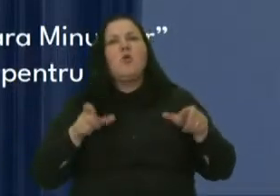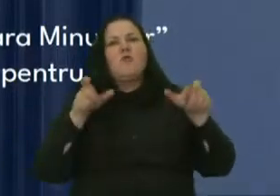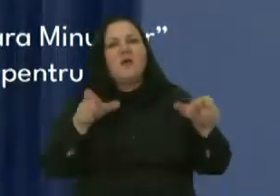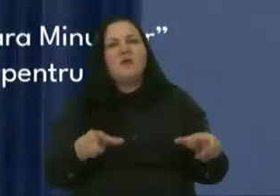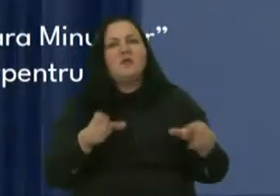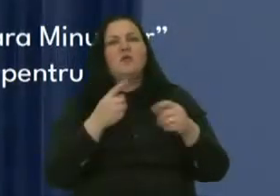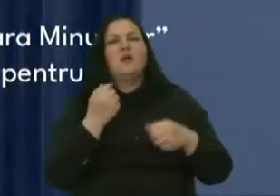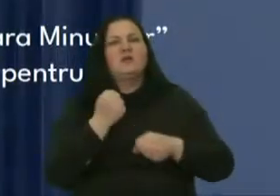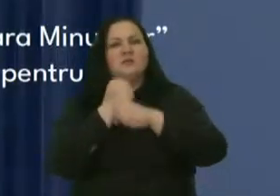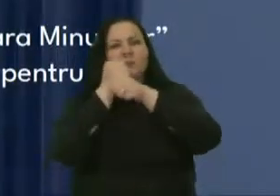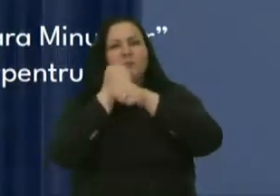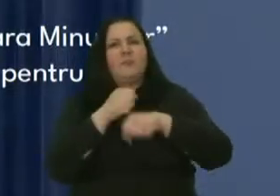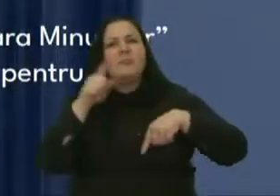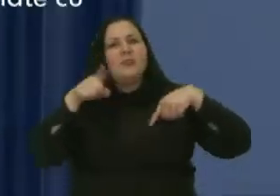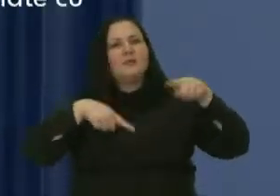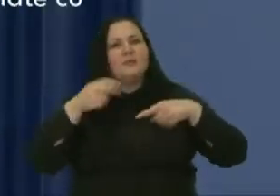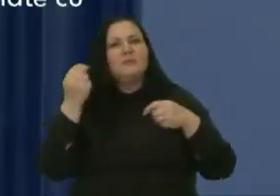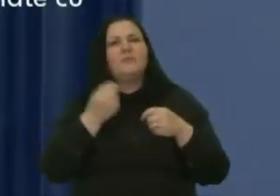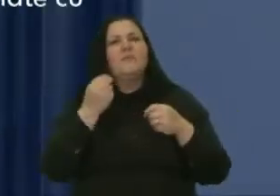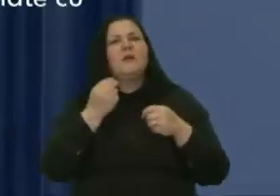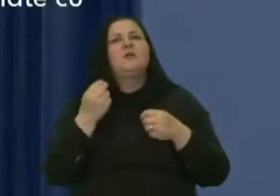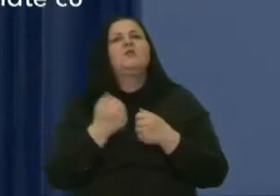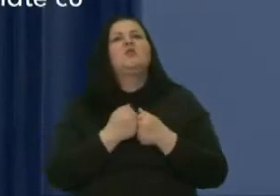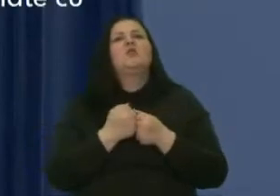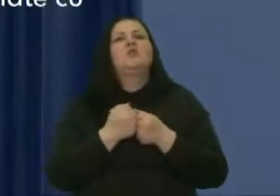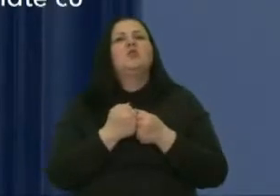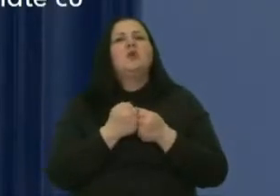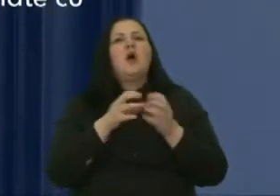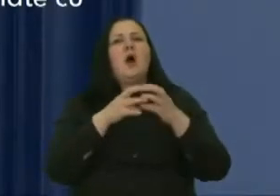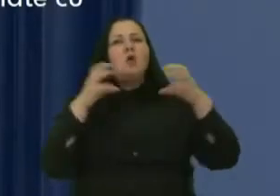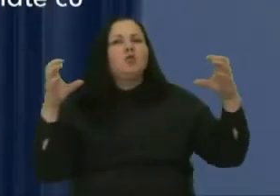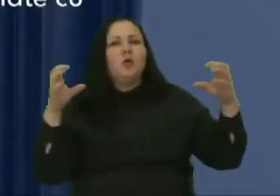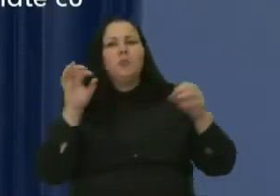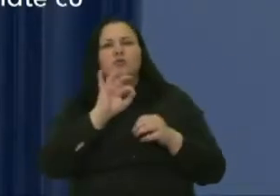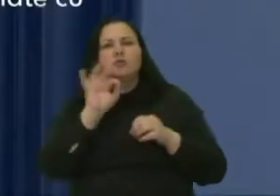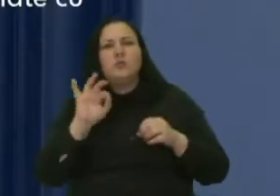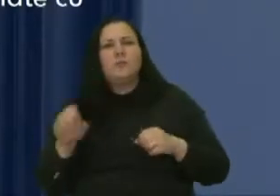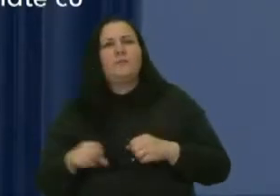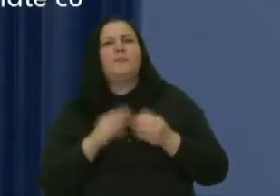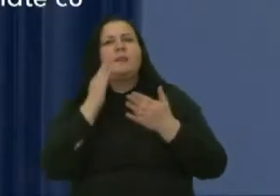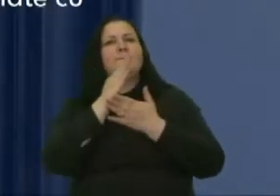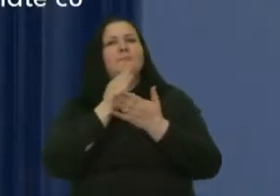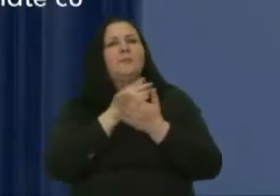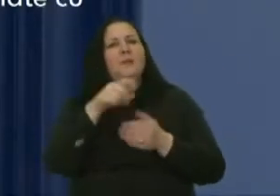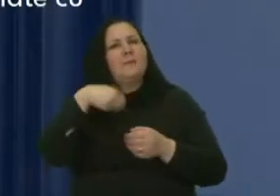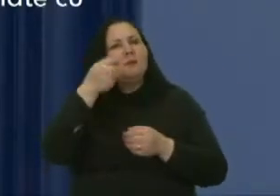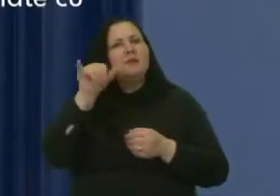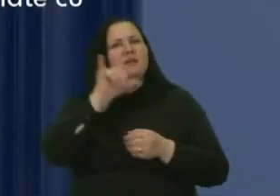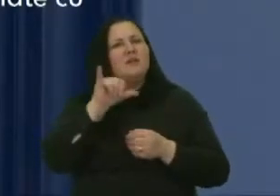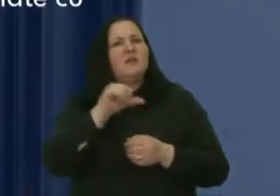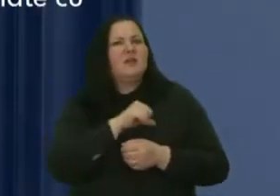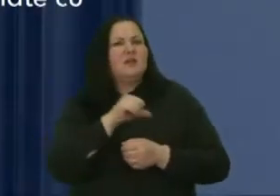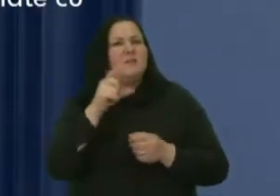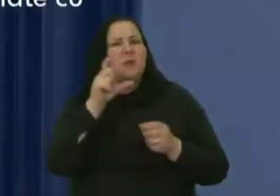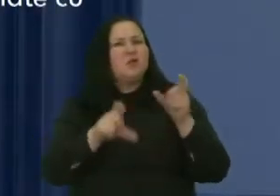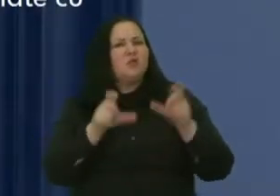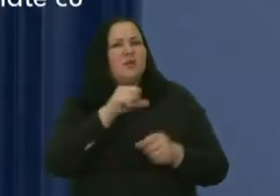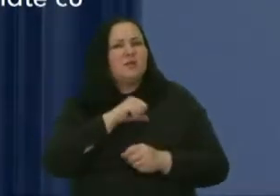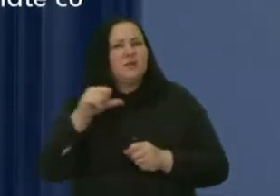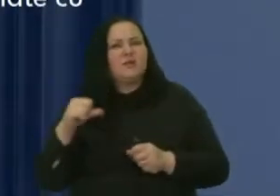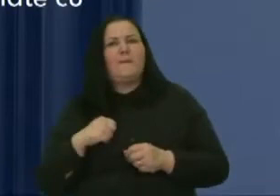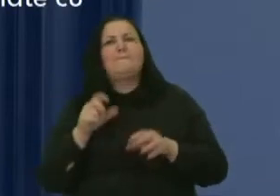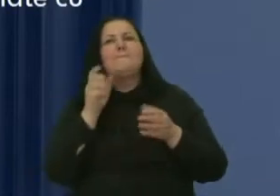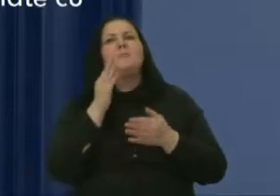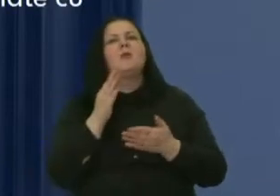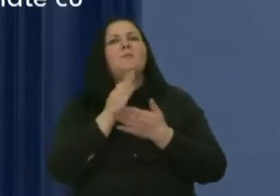domeniul respectiv transport dedicat pentru elevi prin autobuzele școlare programul de ajutor la plata chirie pentru persoanele singure programul de